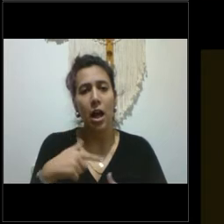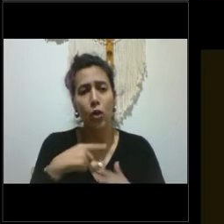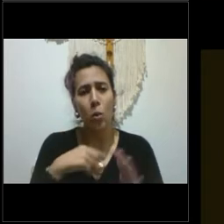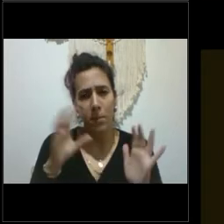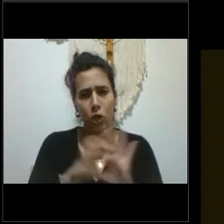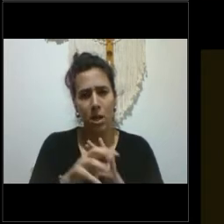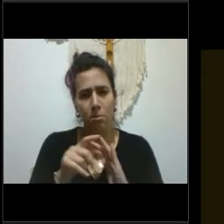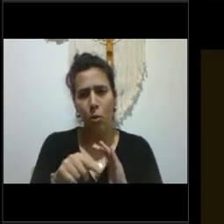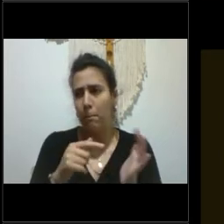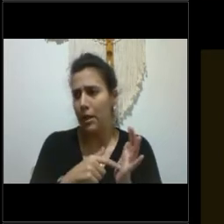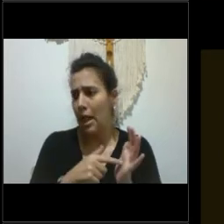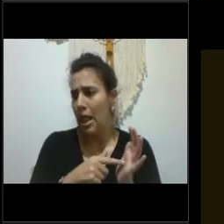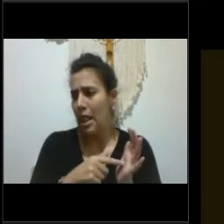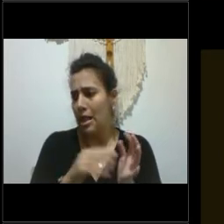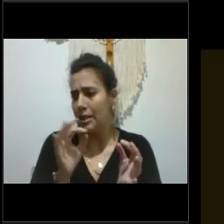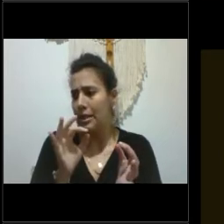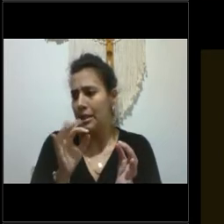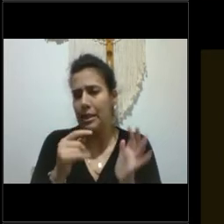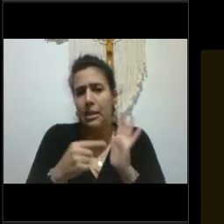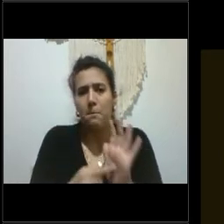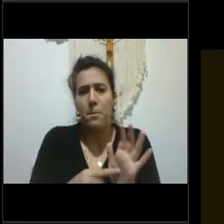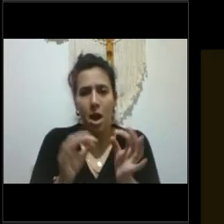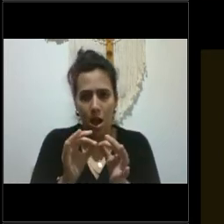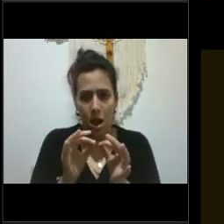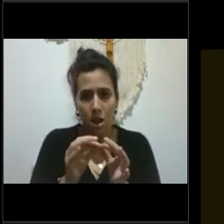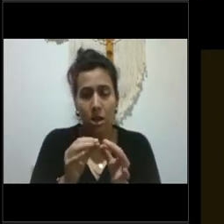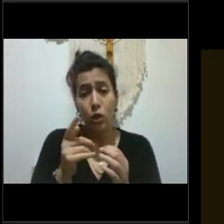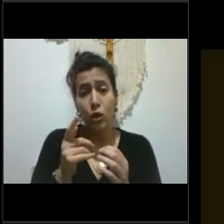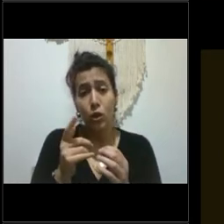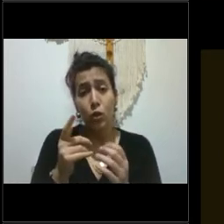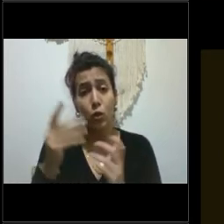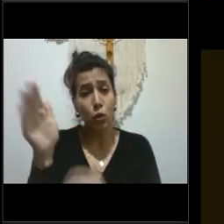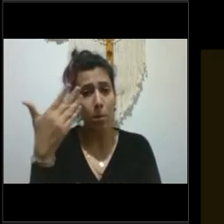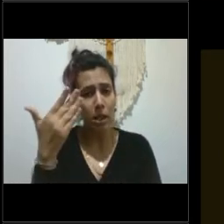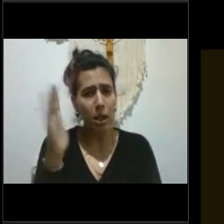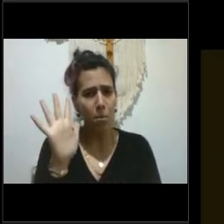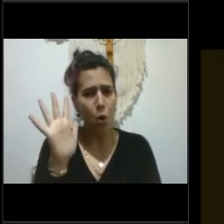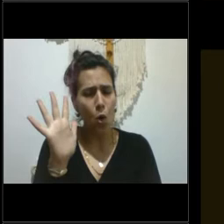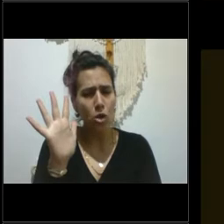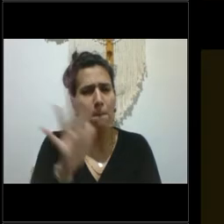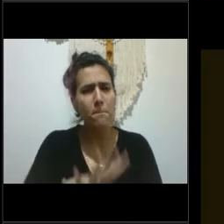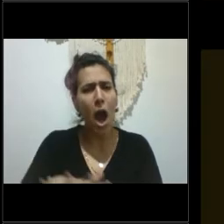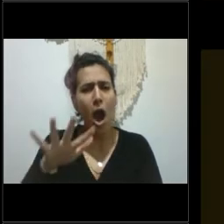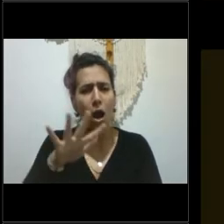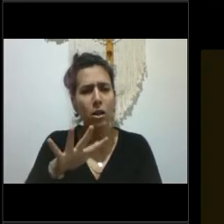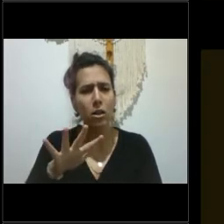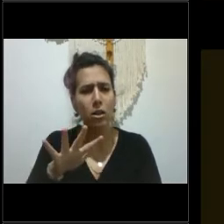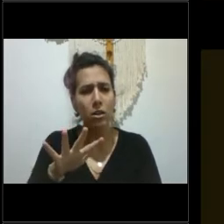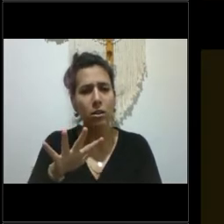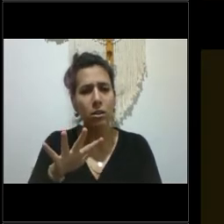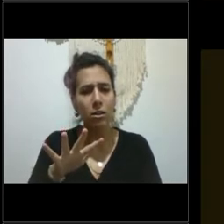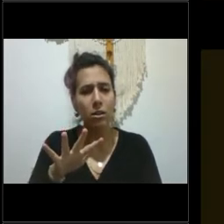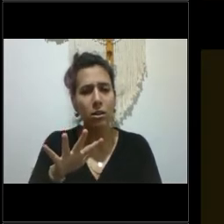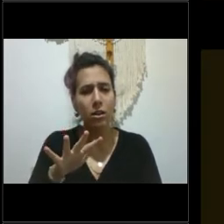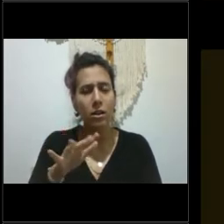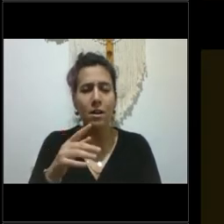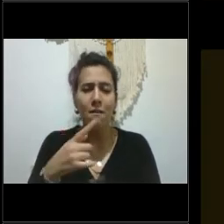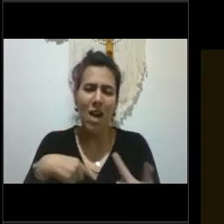היא מדינה מערכתית, והיא מצליחה בגלל שהיא מערכתית. וצריך, אנחנו בתור ישראלים לא כל כך אוהבים להיות